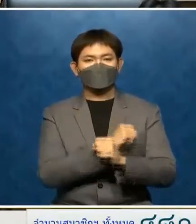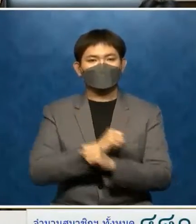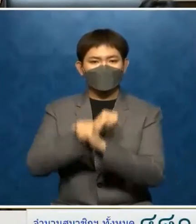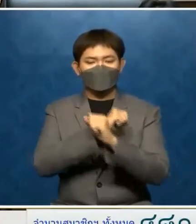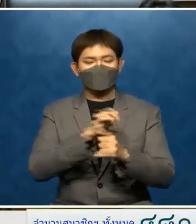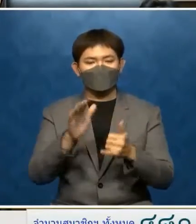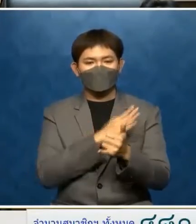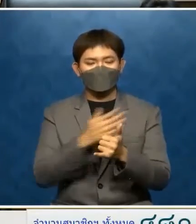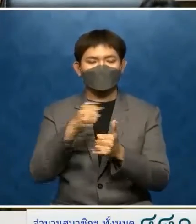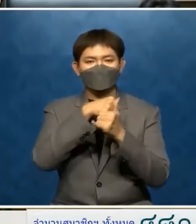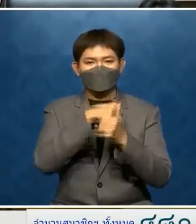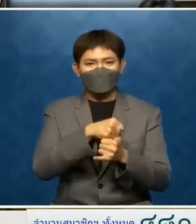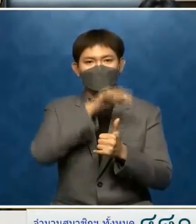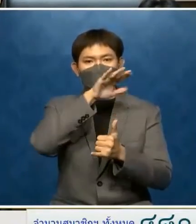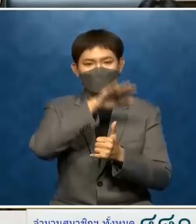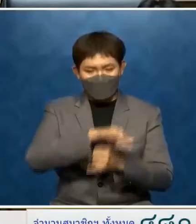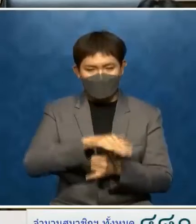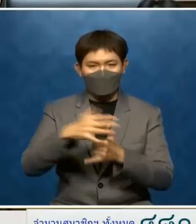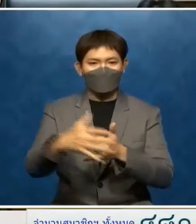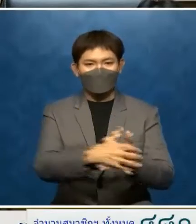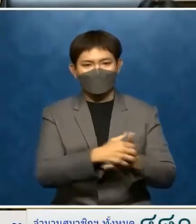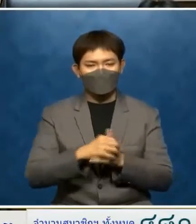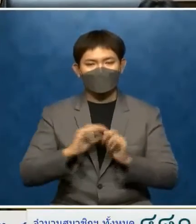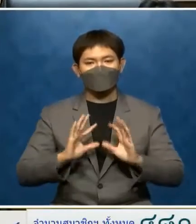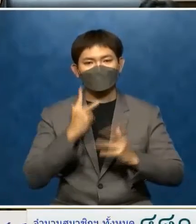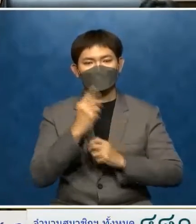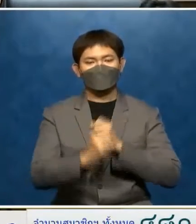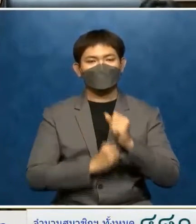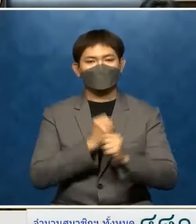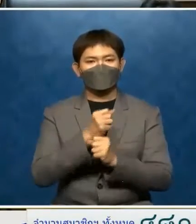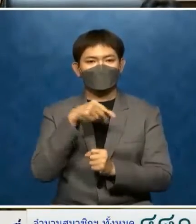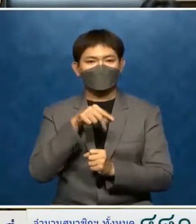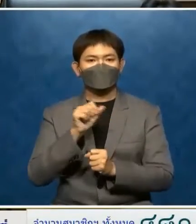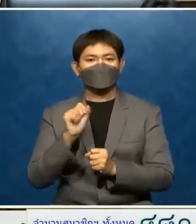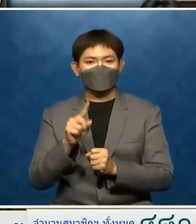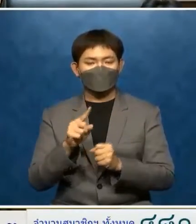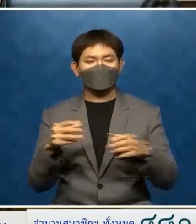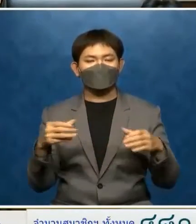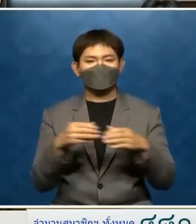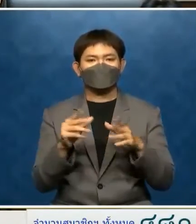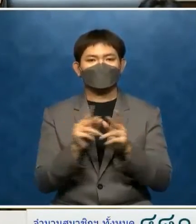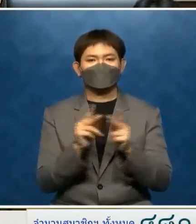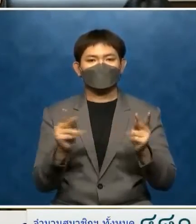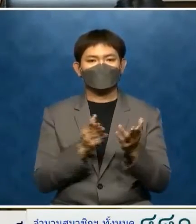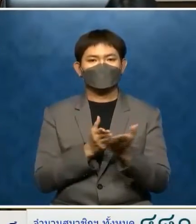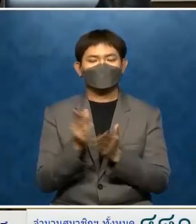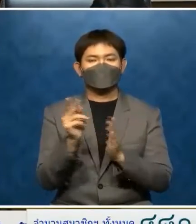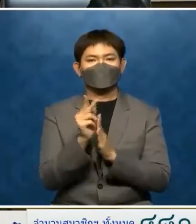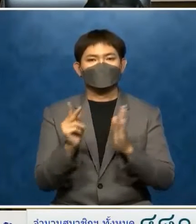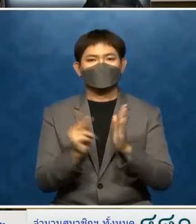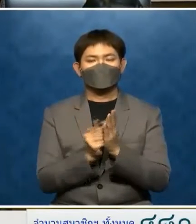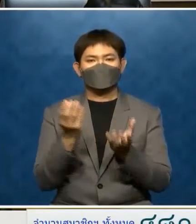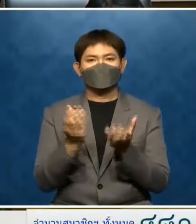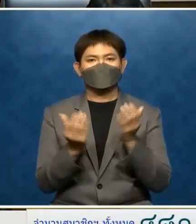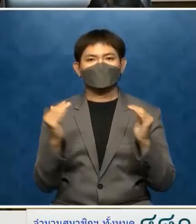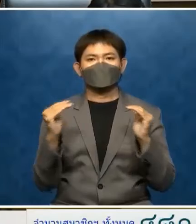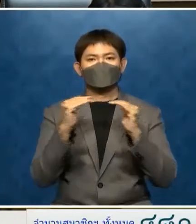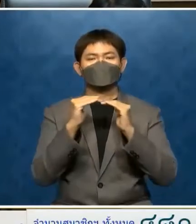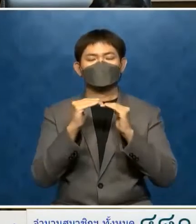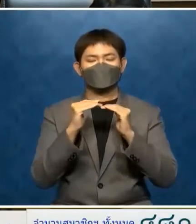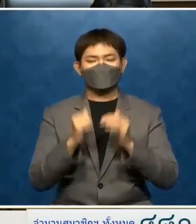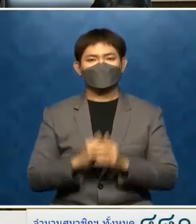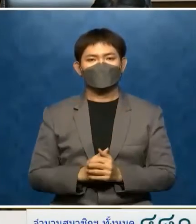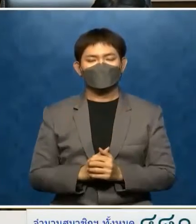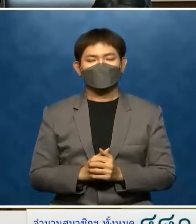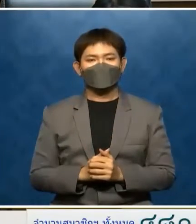ทอรมาณและกระทำใหบุคคลศูยหายพอสอของขนักมธิการการกฎหมาย การยุธิธรรมและสิทธิมนุษย